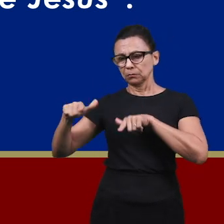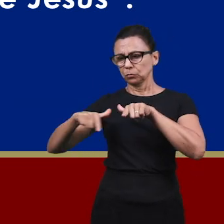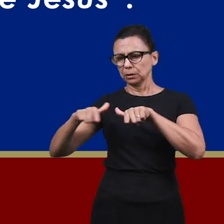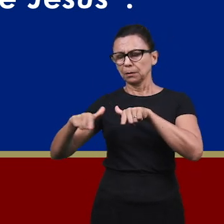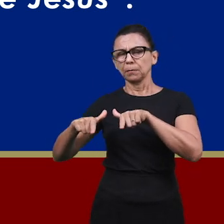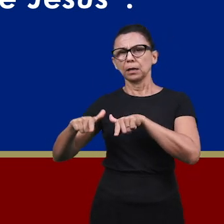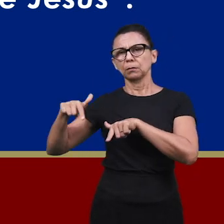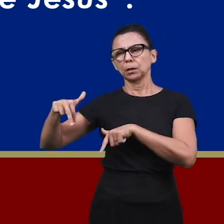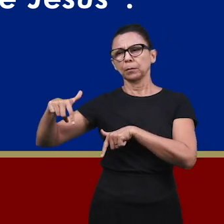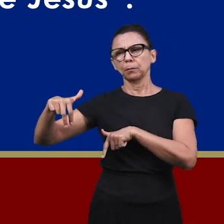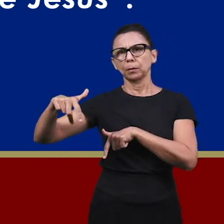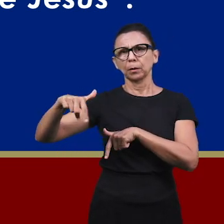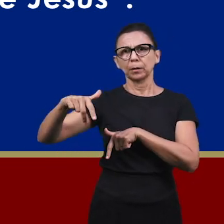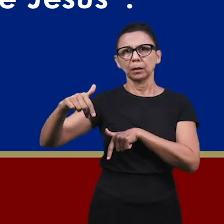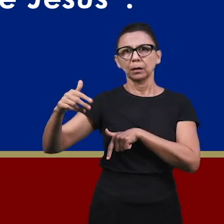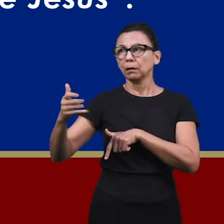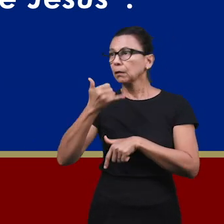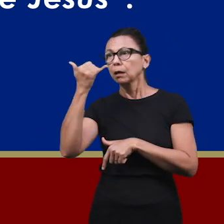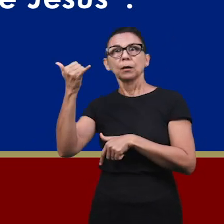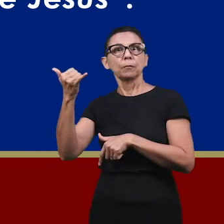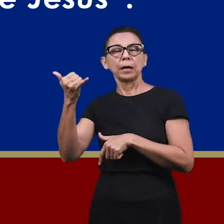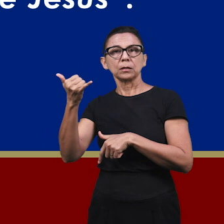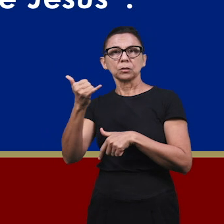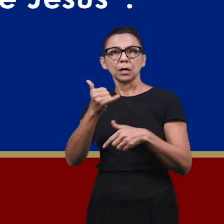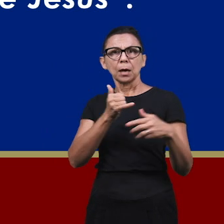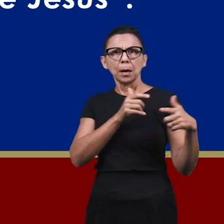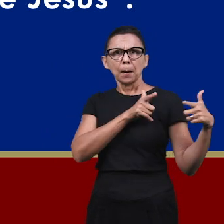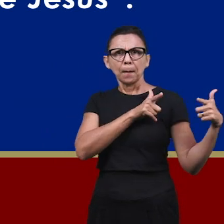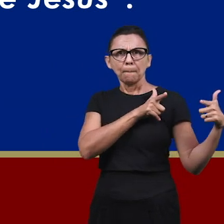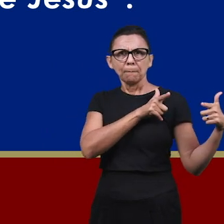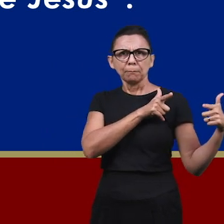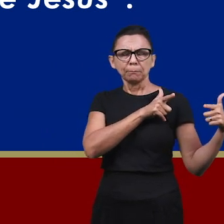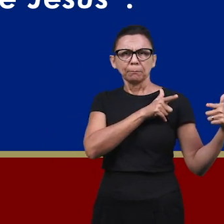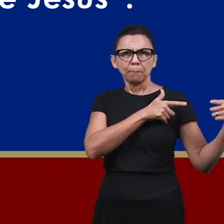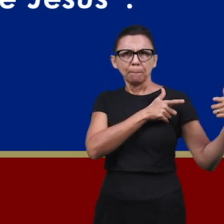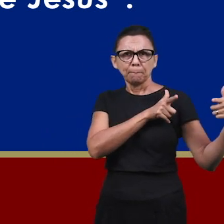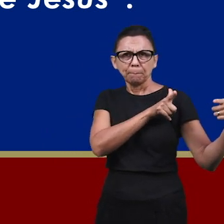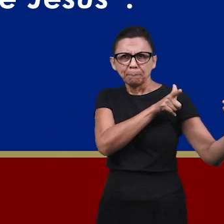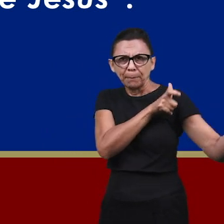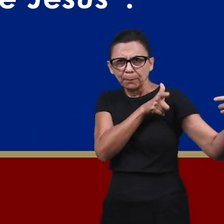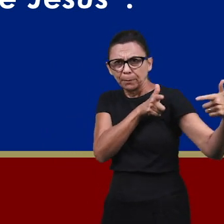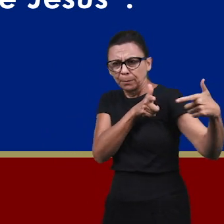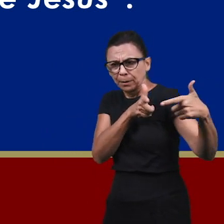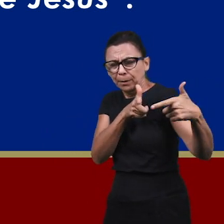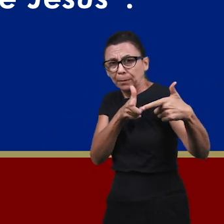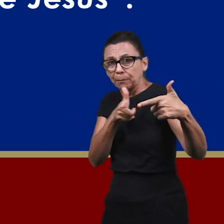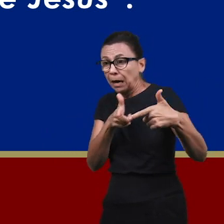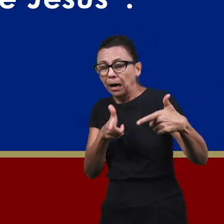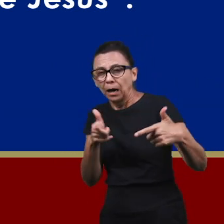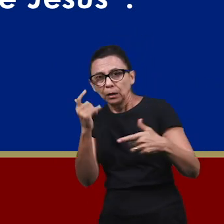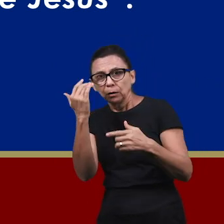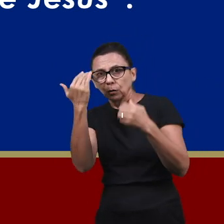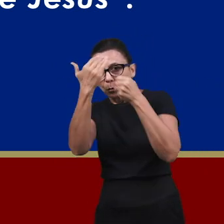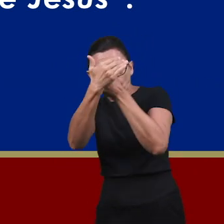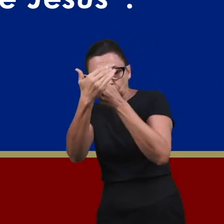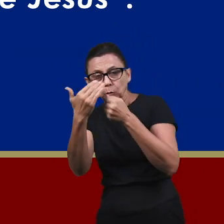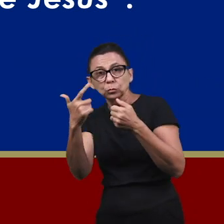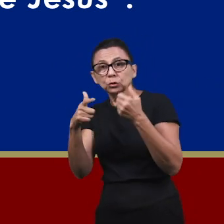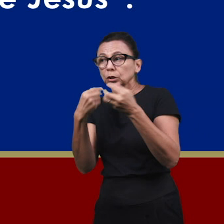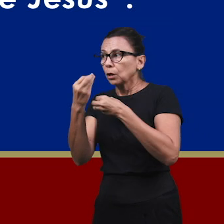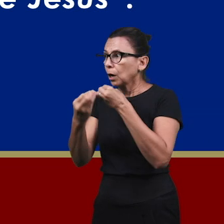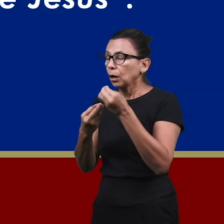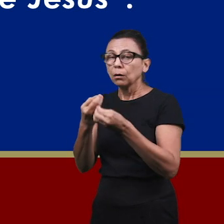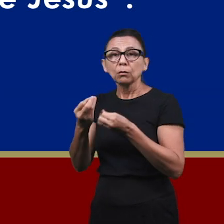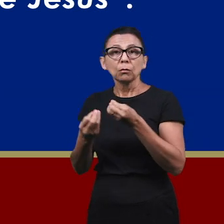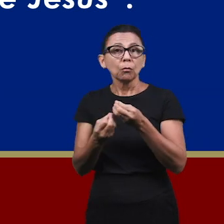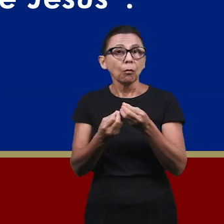ma maison, il y a eu donc des tirs. Les tirs d'armes à feu sont venus dans ma